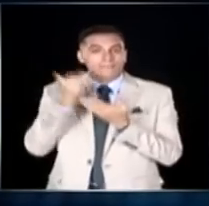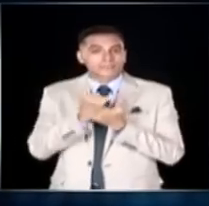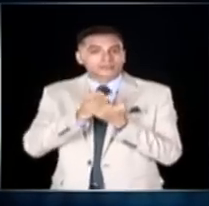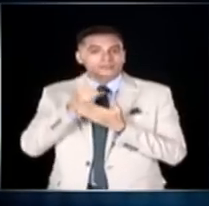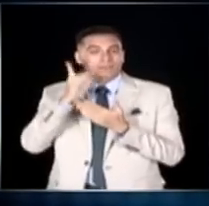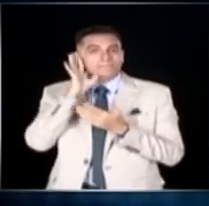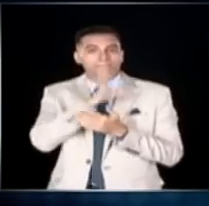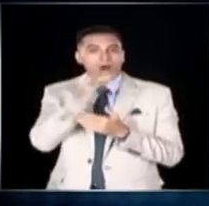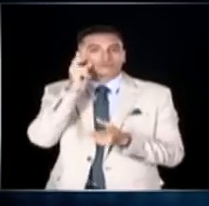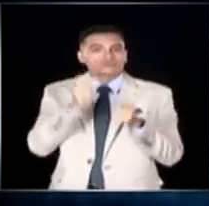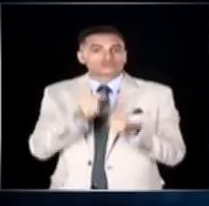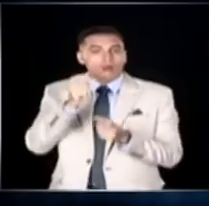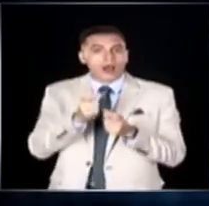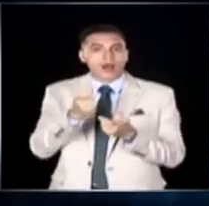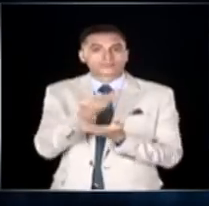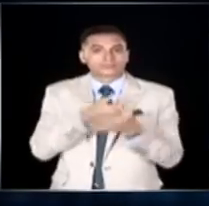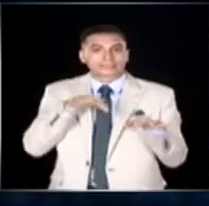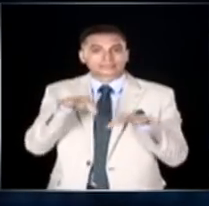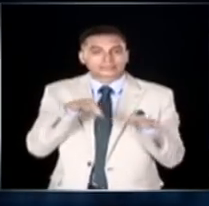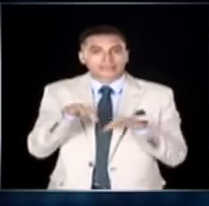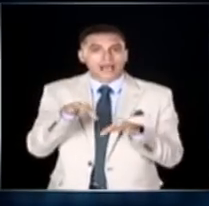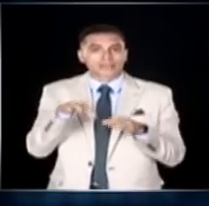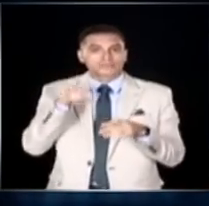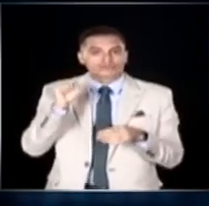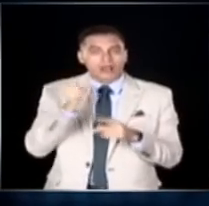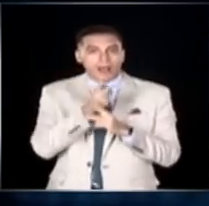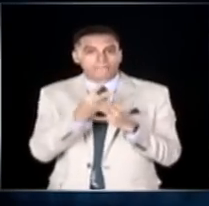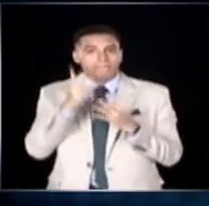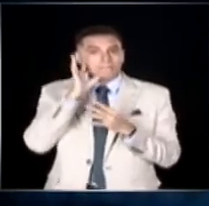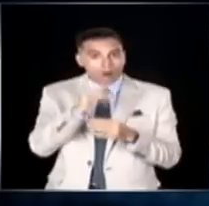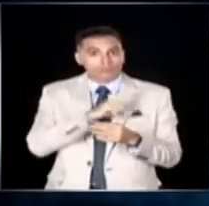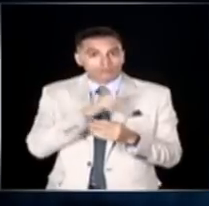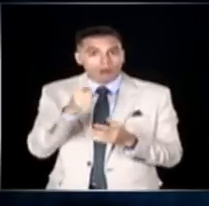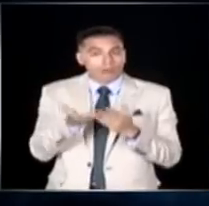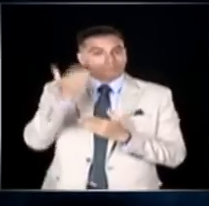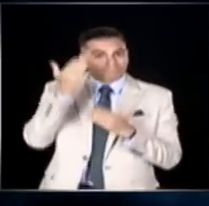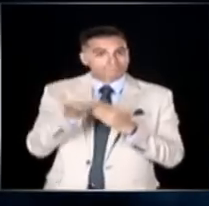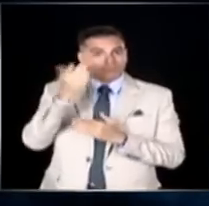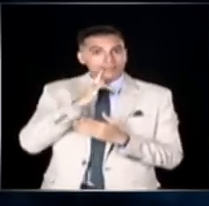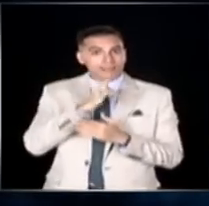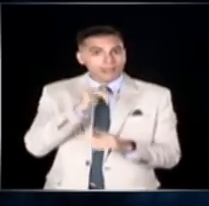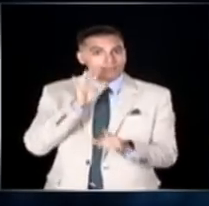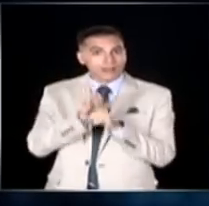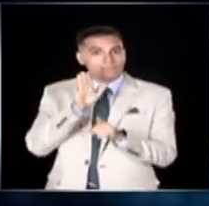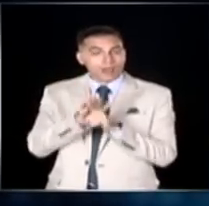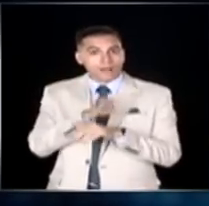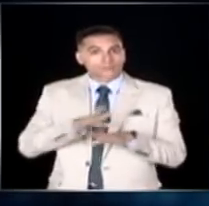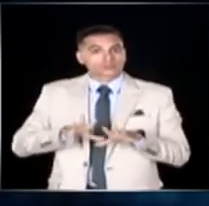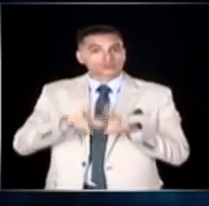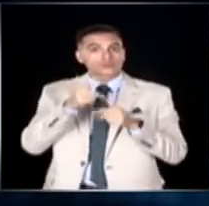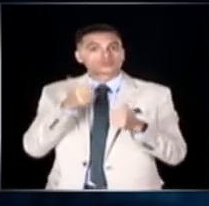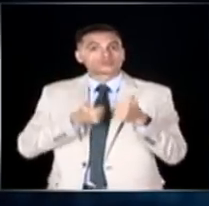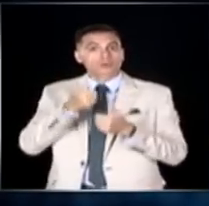العديد من الشخصيات العامة والسياسية والحزبية. شاركت المدرسة على مدار تاريخها في جميع